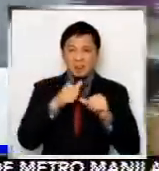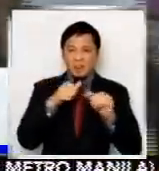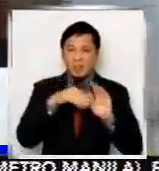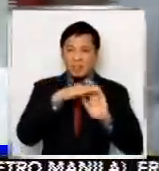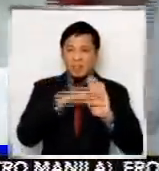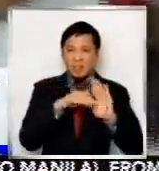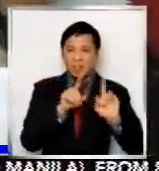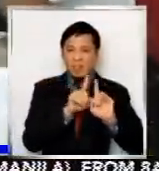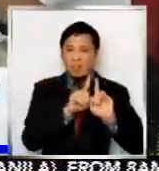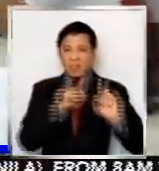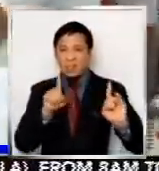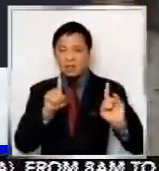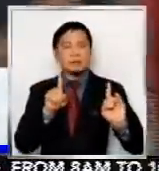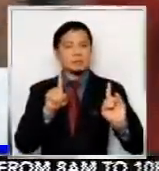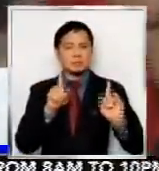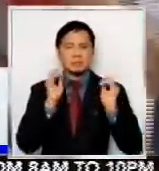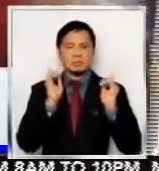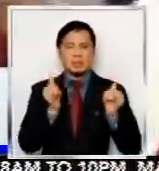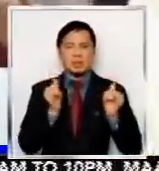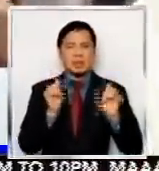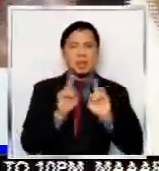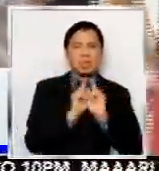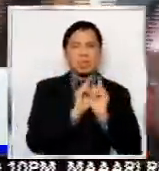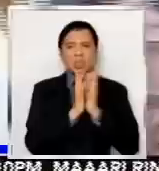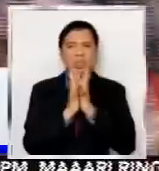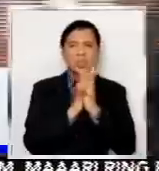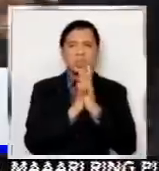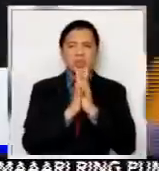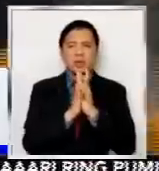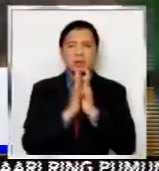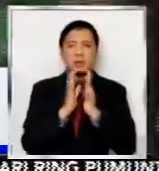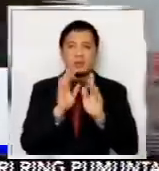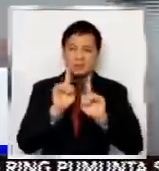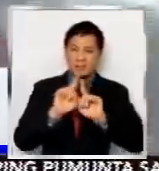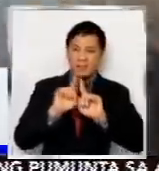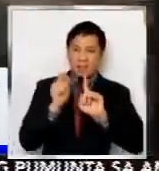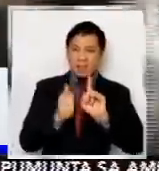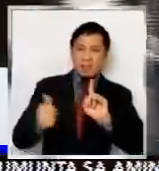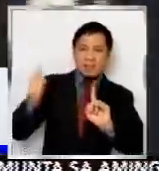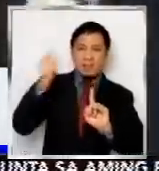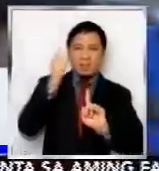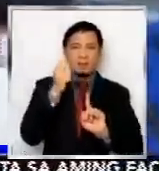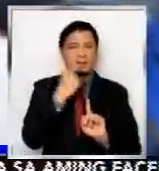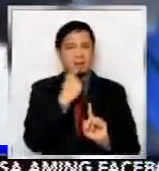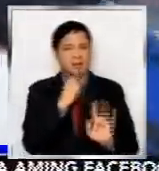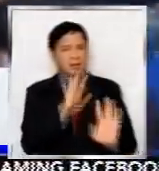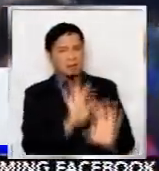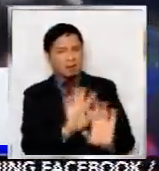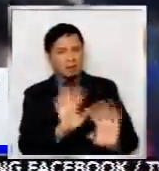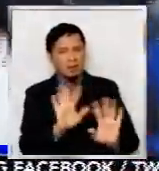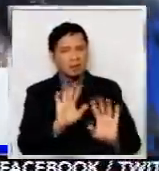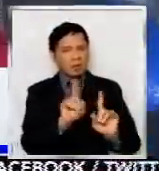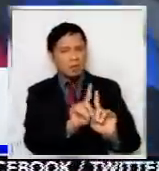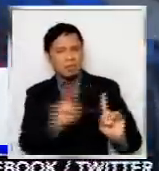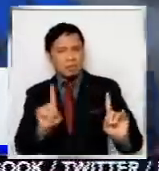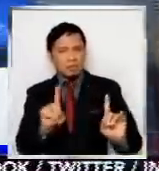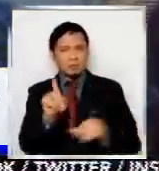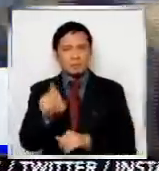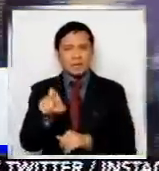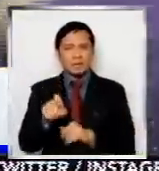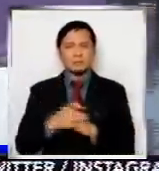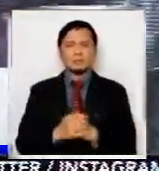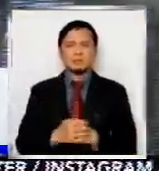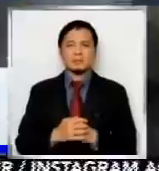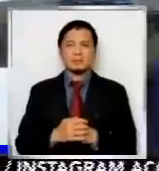sila ng ilang opisyal. Paki-ano lang po, paki-extension distancing lang po. Ang ilan naman, hanggang sa labas